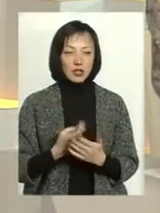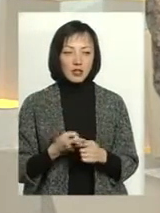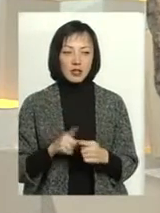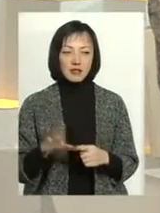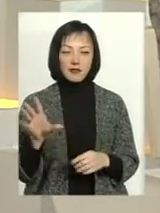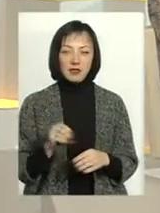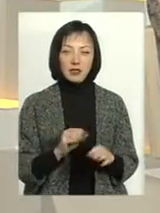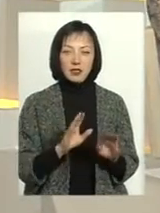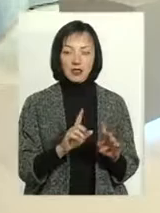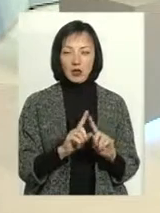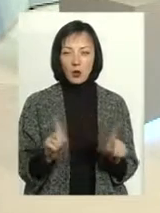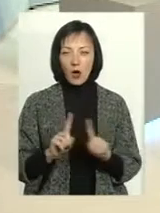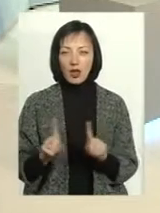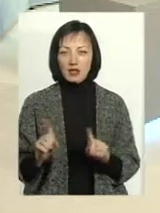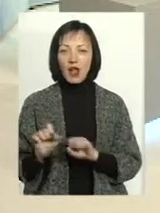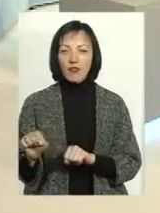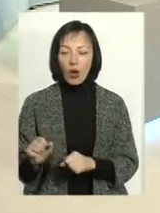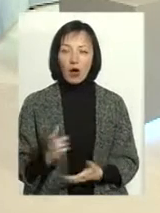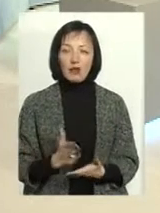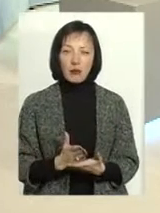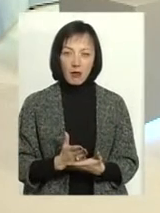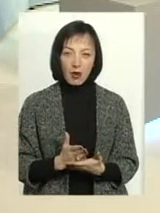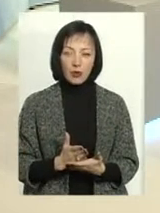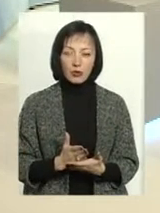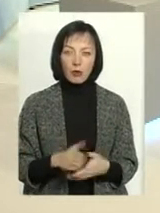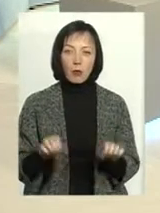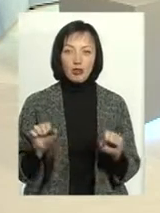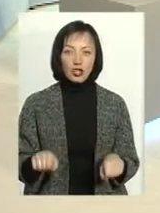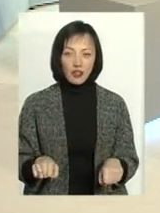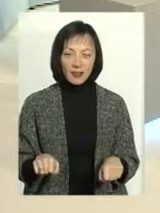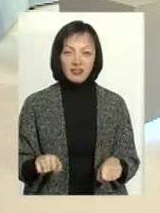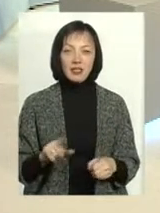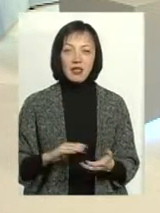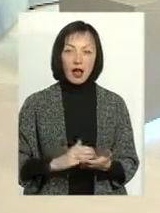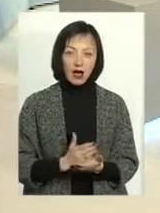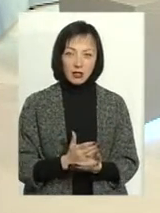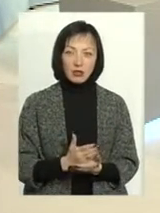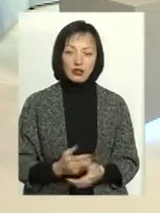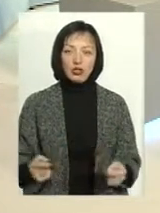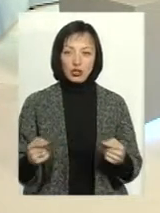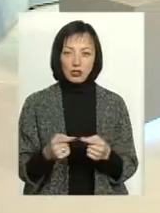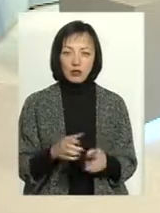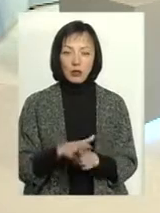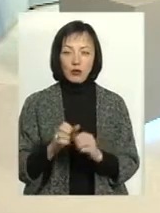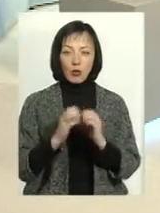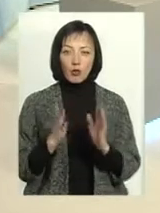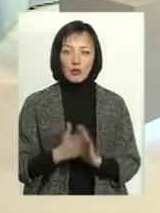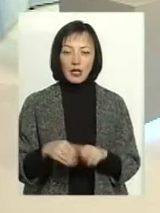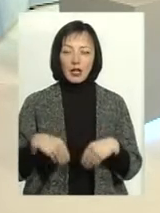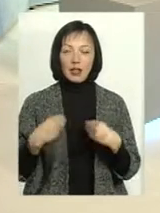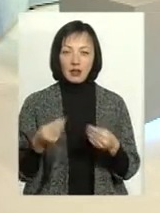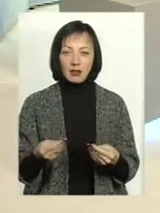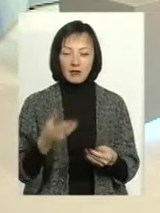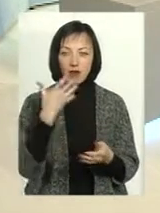всі нюанси, адвокати мають можливість якісно, чітко і в повному обсязі